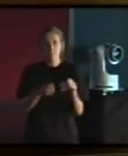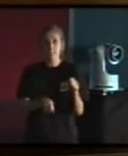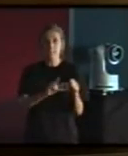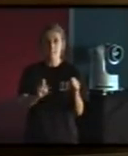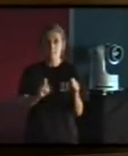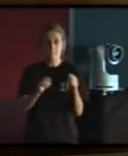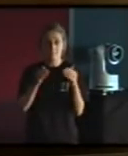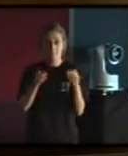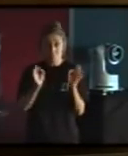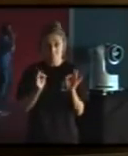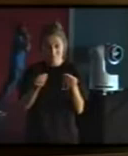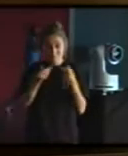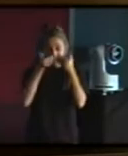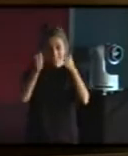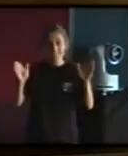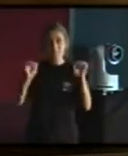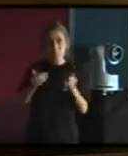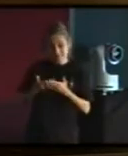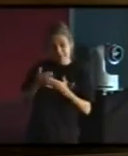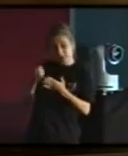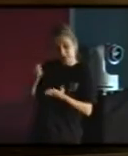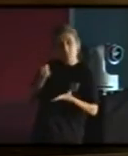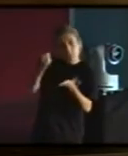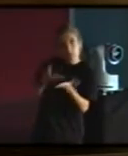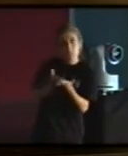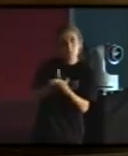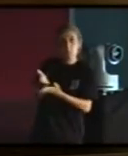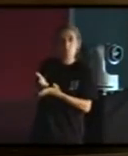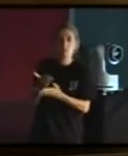l'idée du patrimoine. C'est l'échange, c'est l'horizon, c'est la dualité.